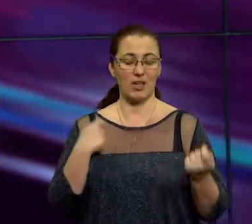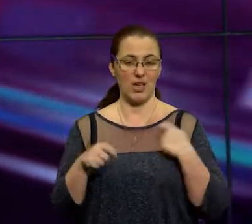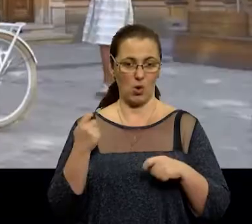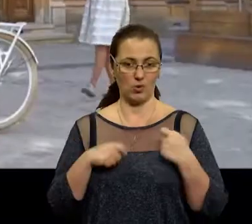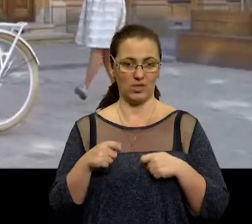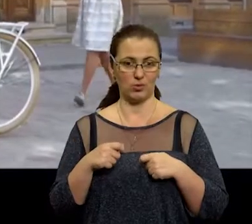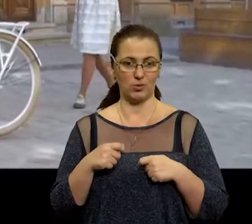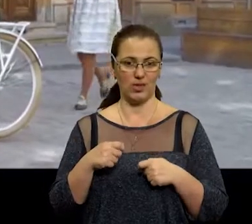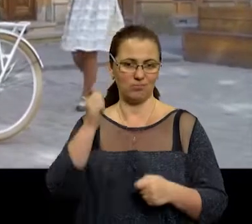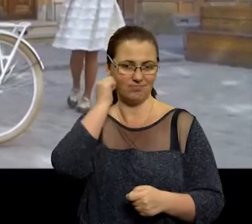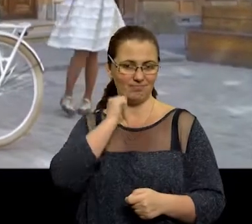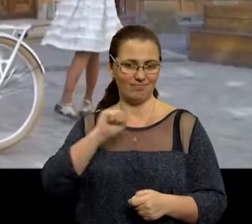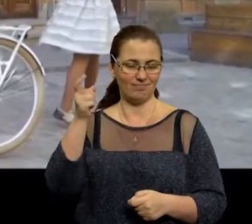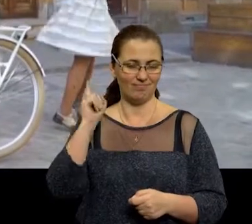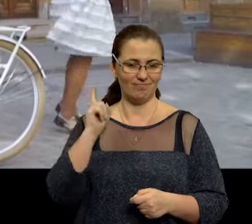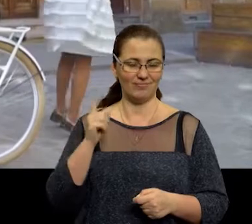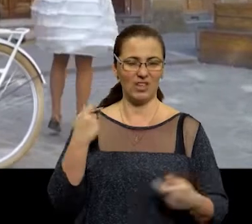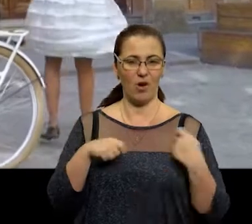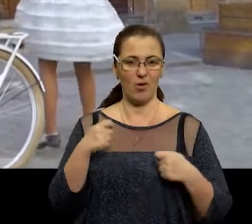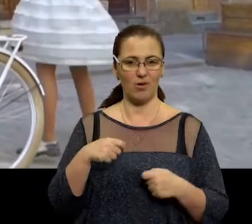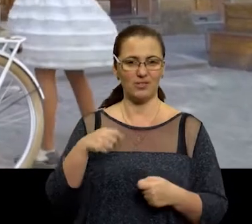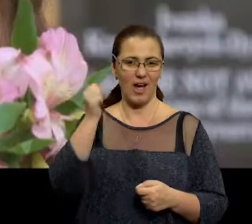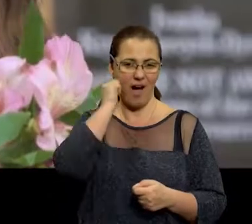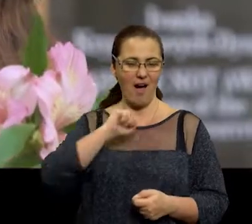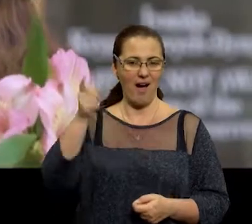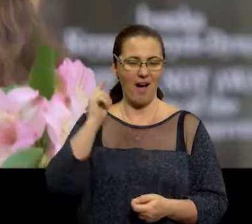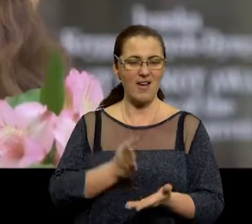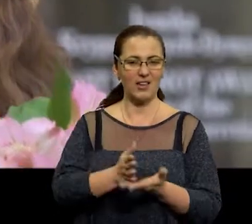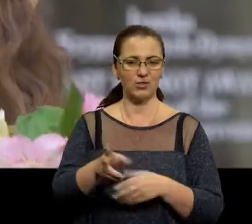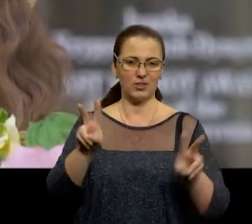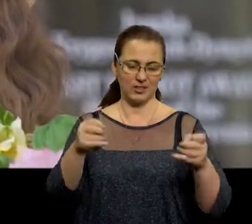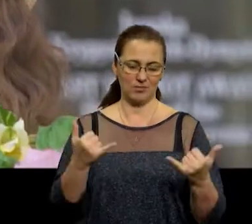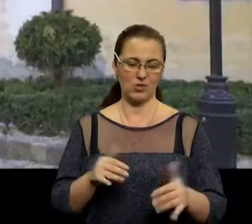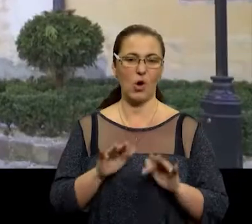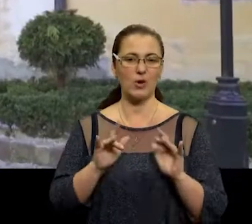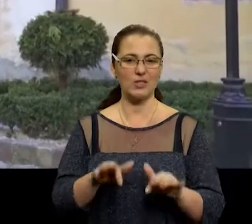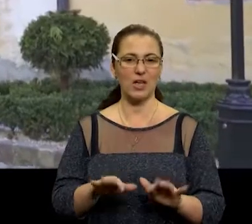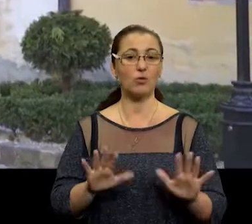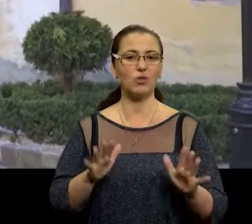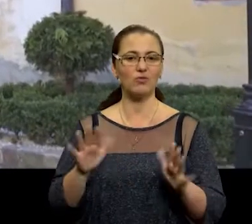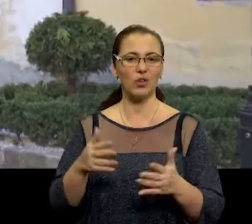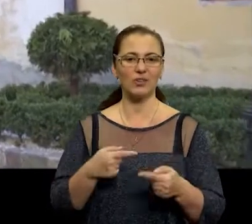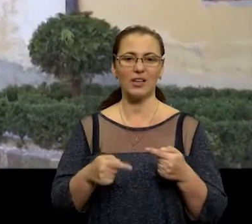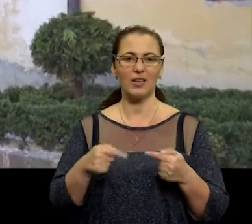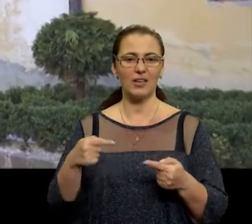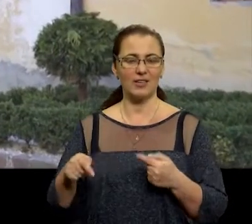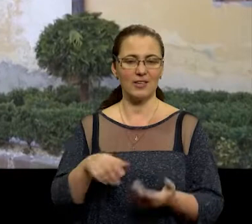у вінтажний одяг. Ретро-стиль – тематика цьогорічного заходу. Події відбуватимуться на декількох